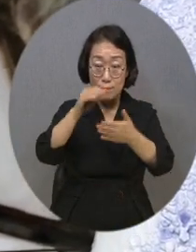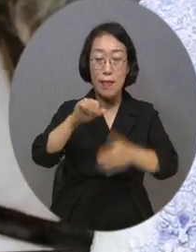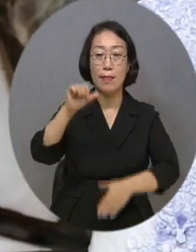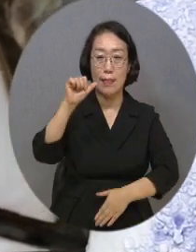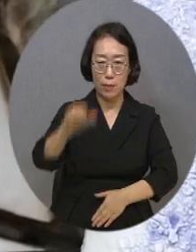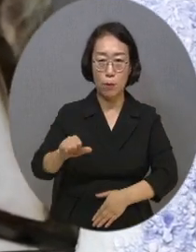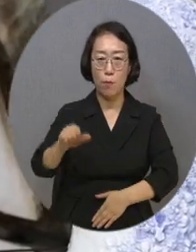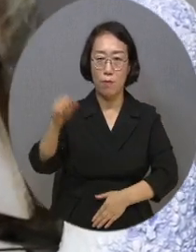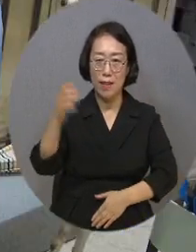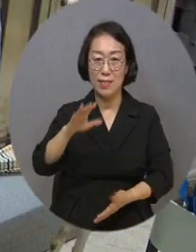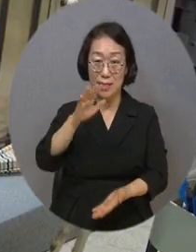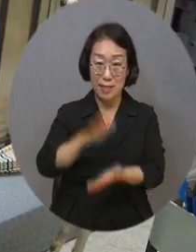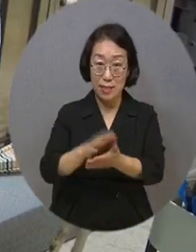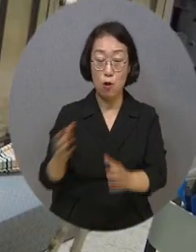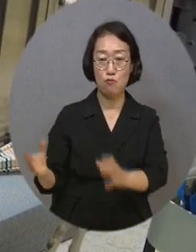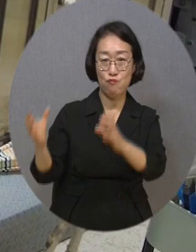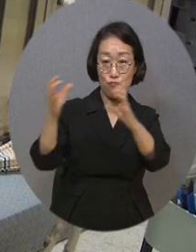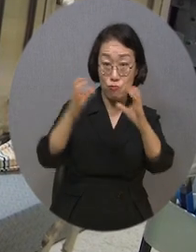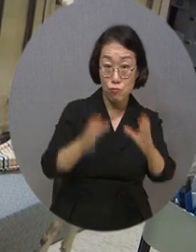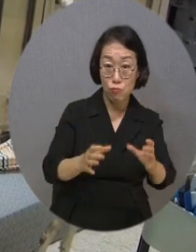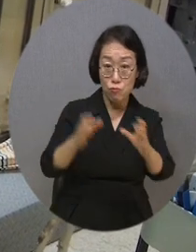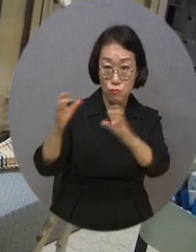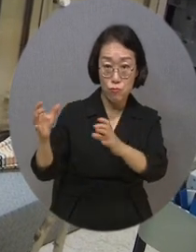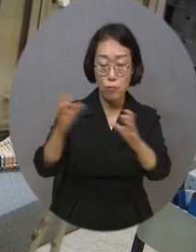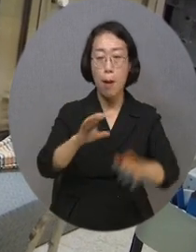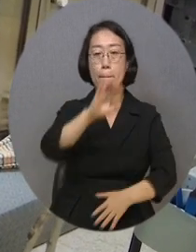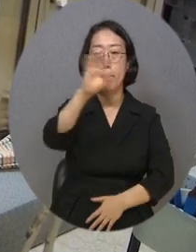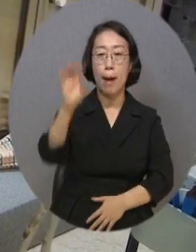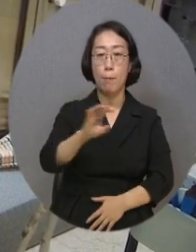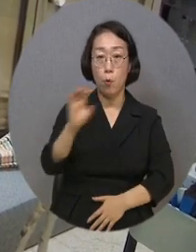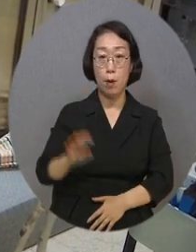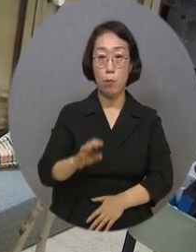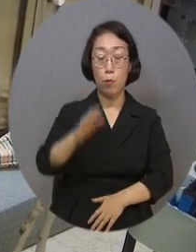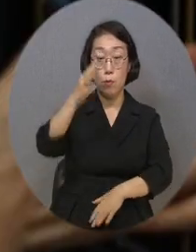반복의 과정을 통해 새롭고 예기치 않았던